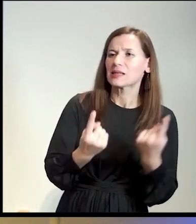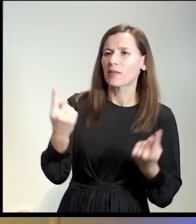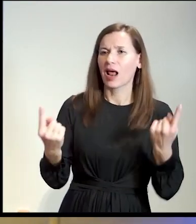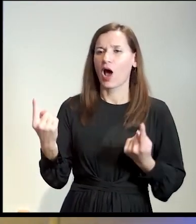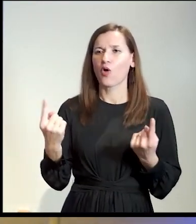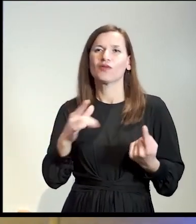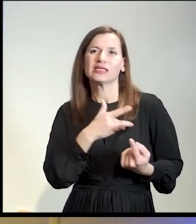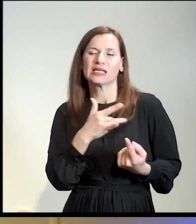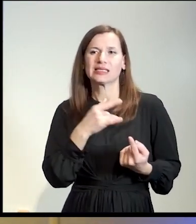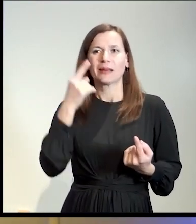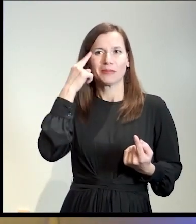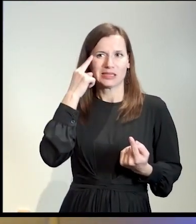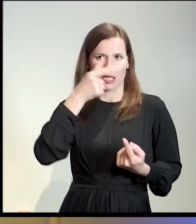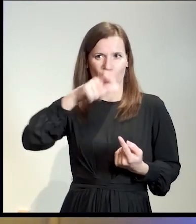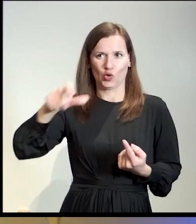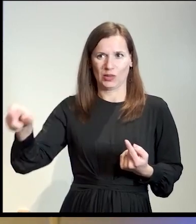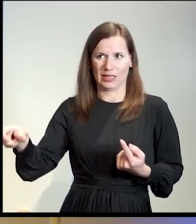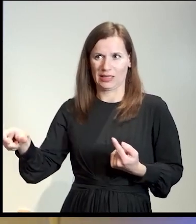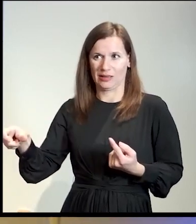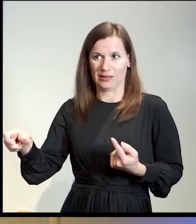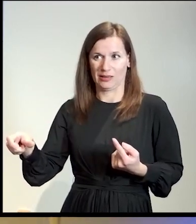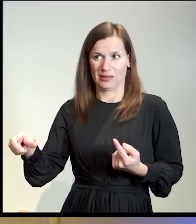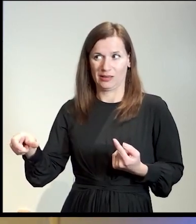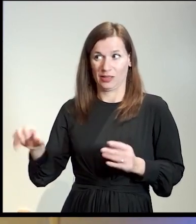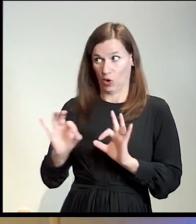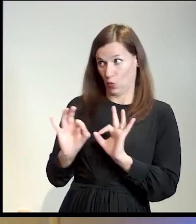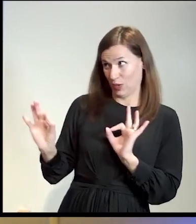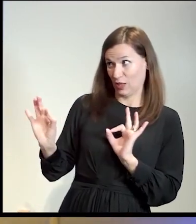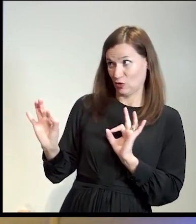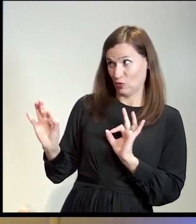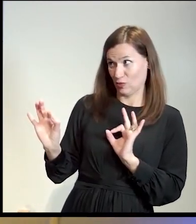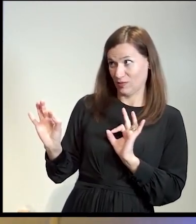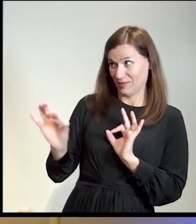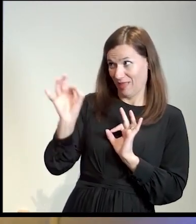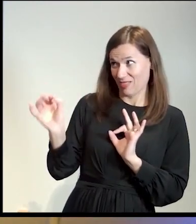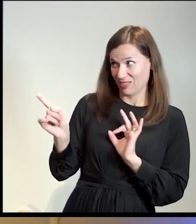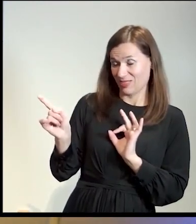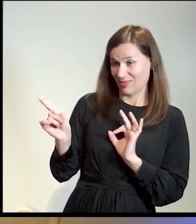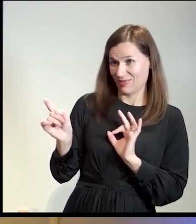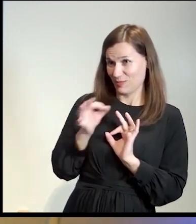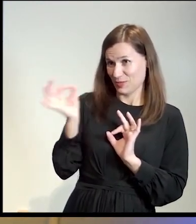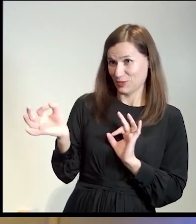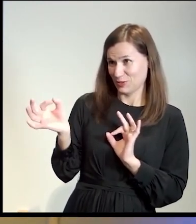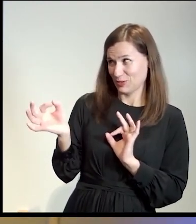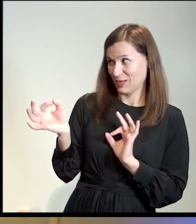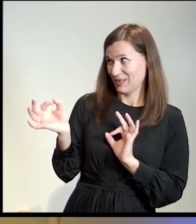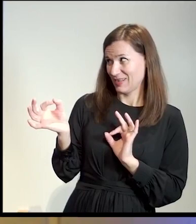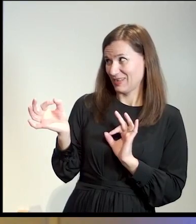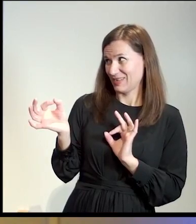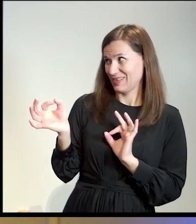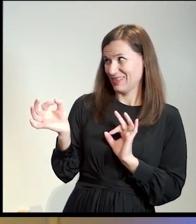ljudi. A je v redu, Dan? Ker imam drugo različico tudi, ki bolj poudarja pomen slovenskega